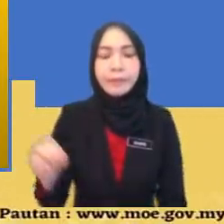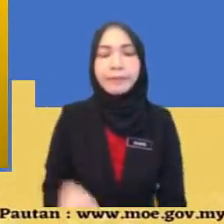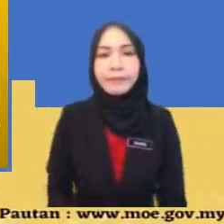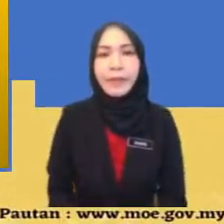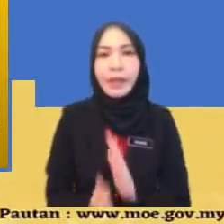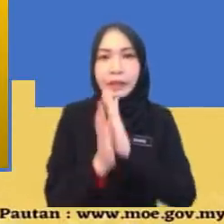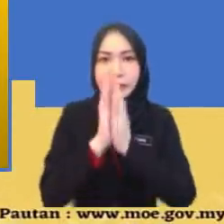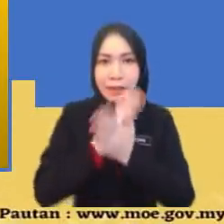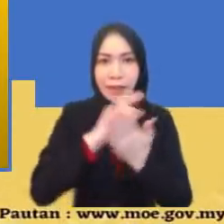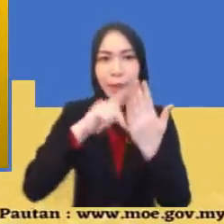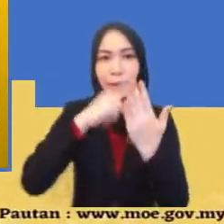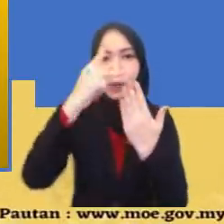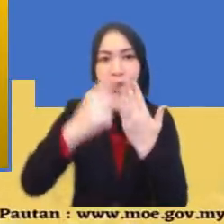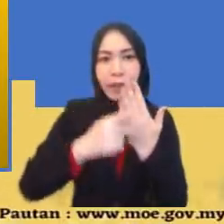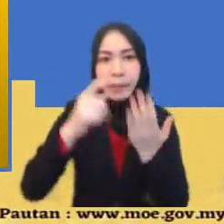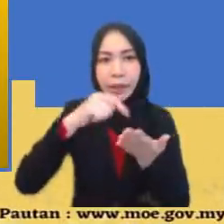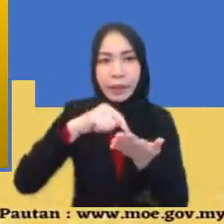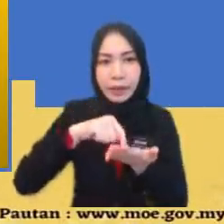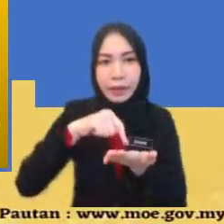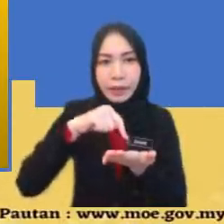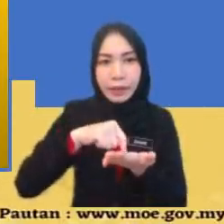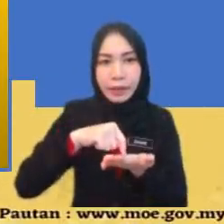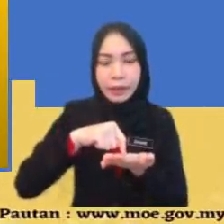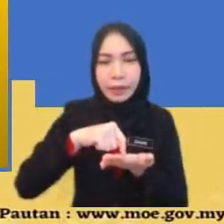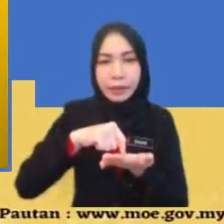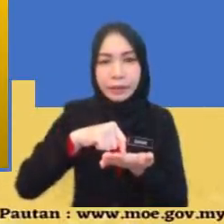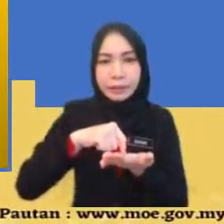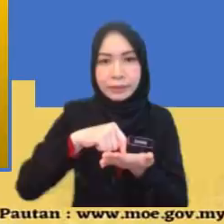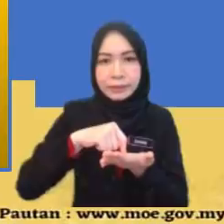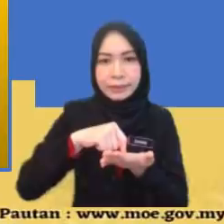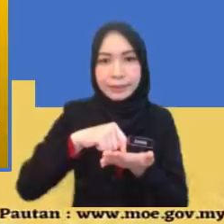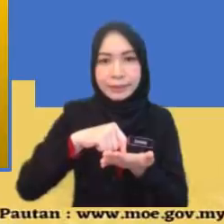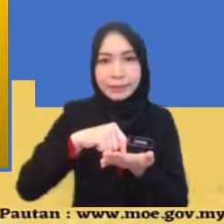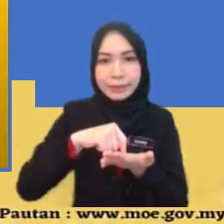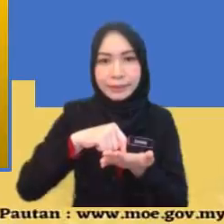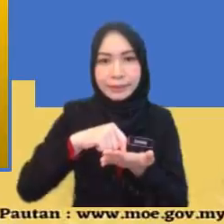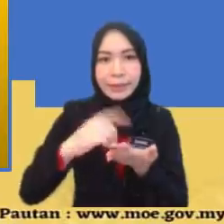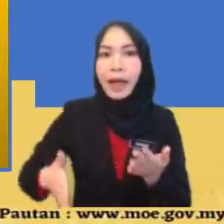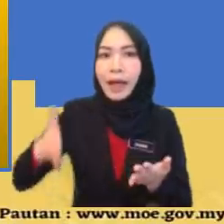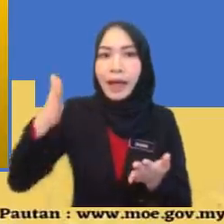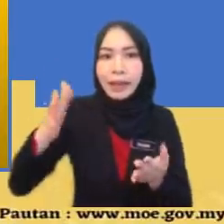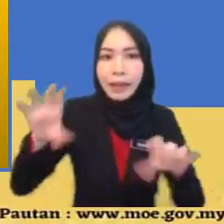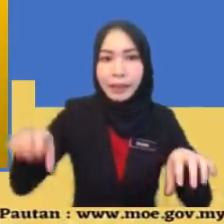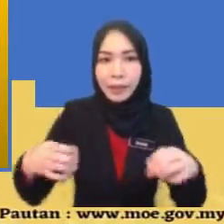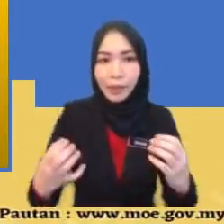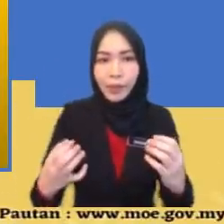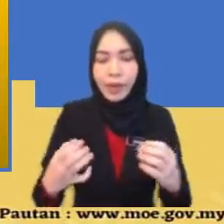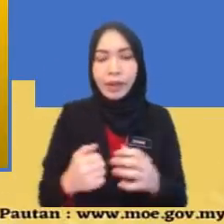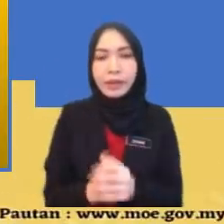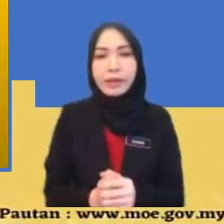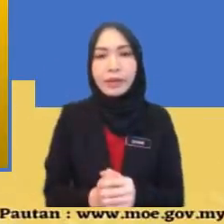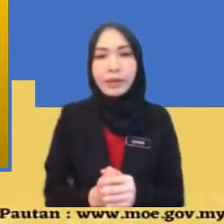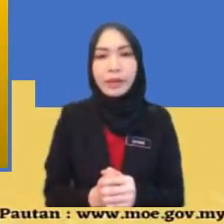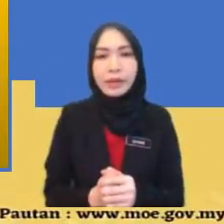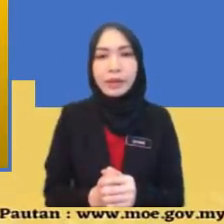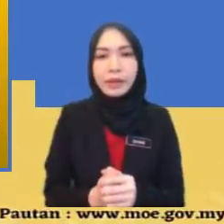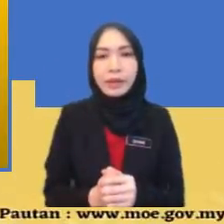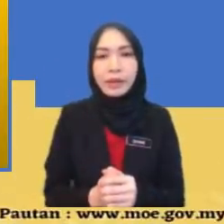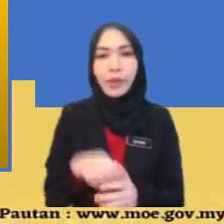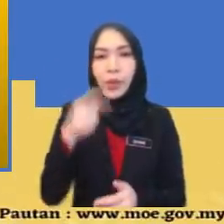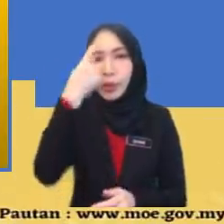program literasi pemugaran literasi dan numerasi ini akan kita laksanakan kepada murid tahap 1